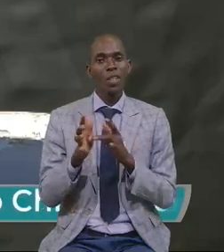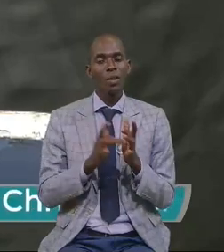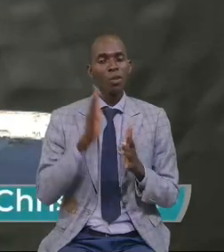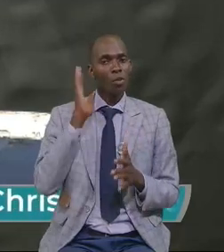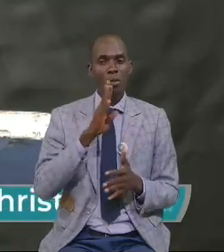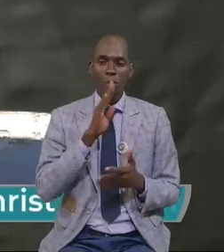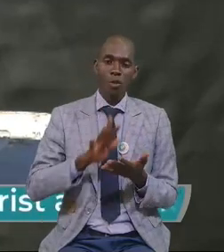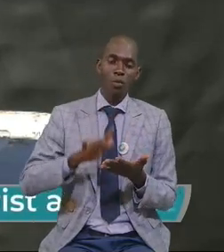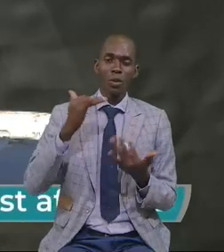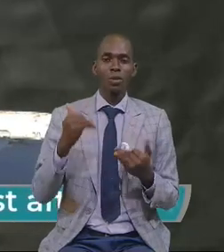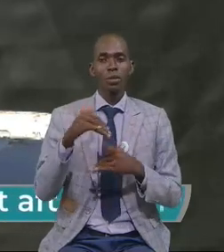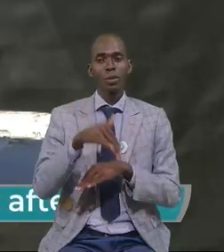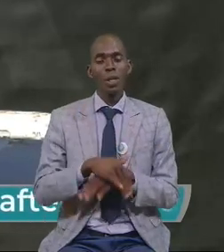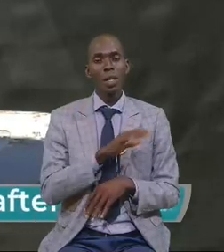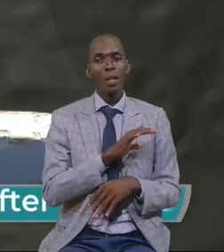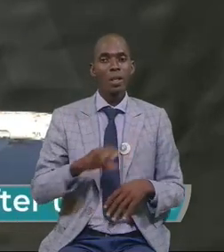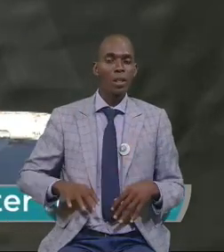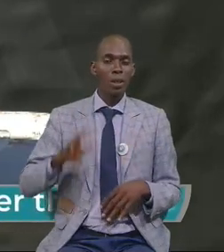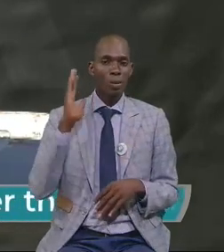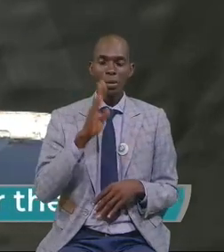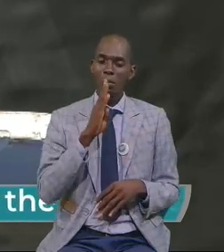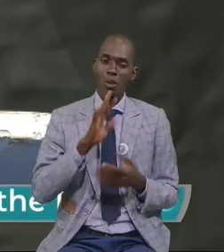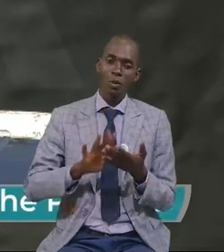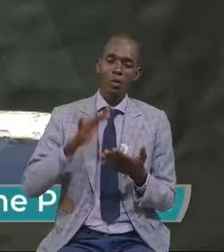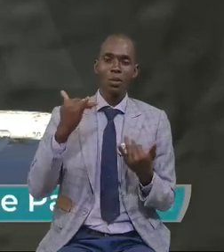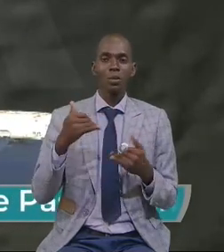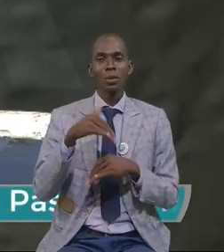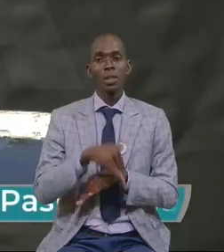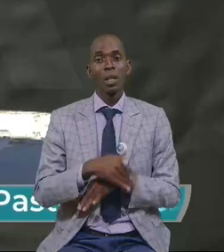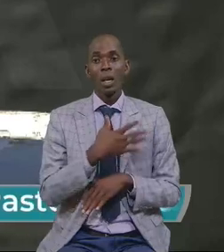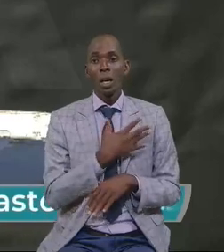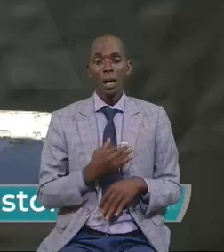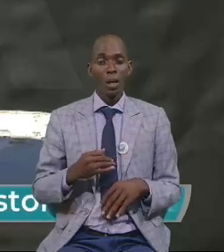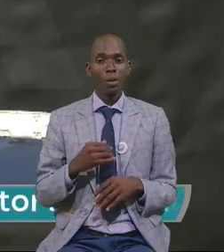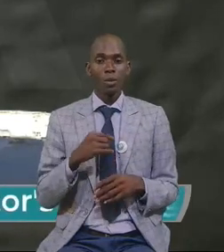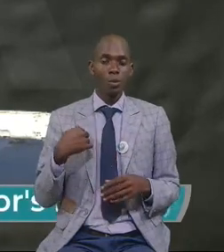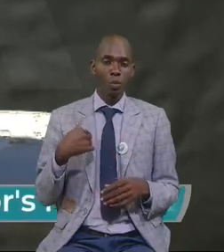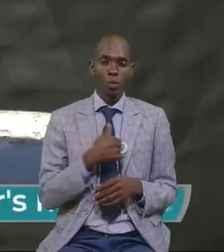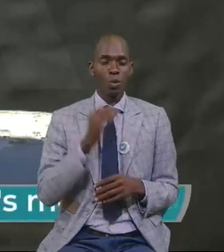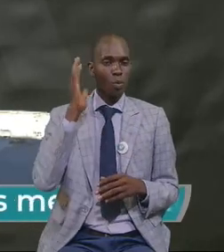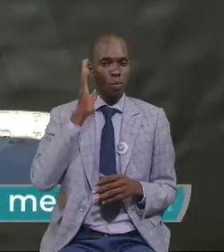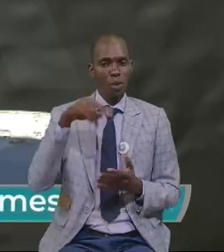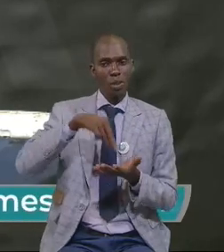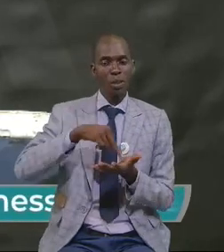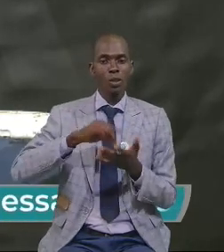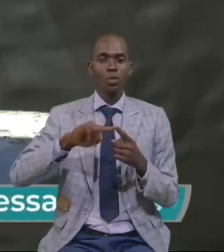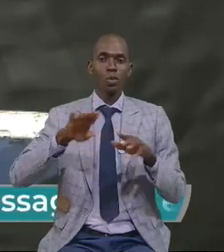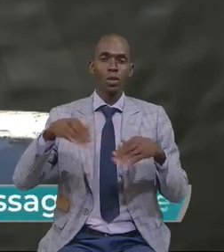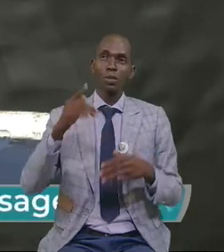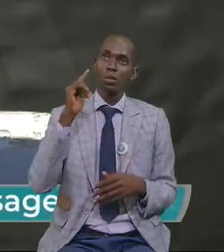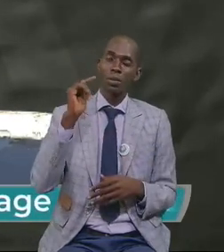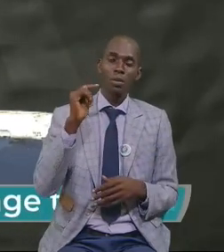Jésus sera glorifié ce soir, Christ sera glorifié ce soir, et nous allons nous lever pour le